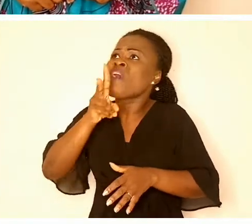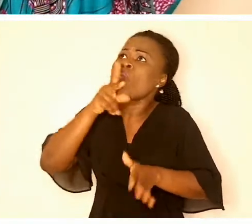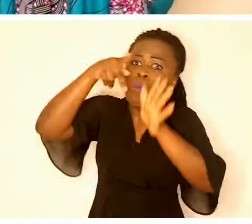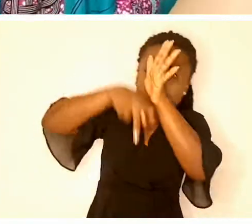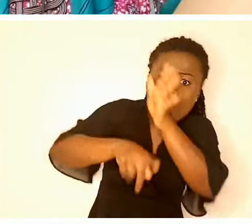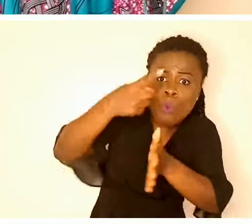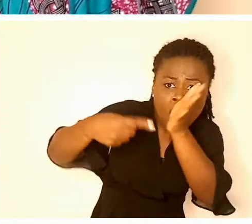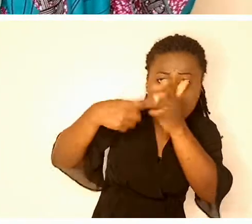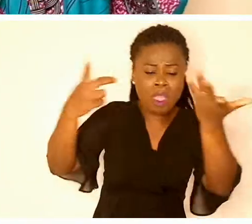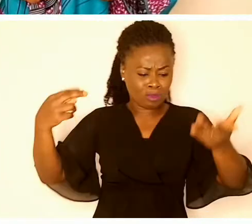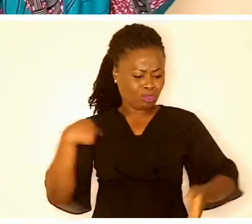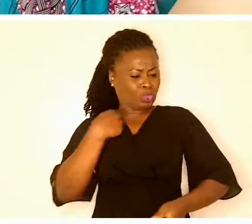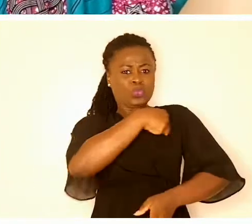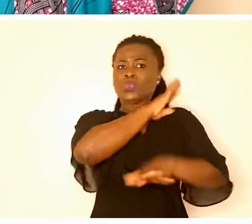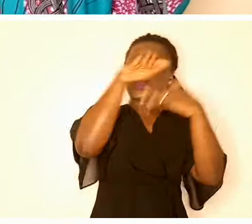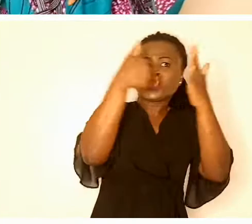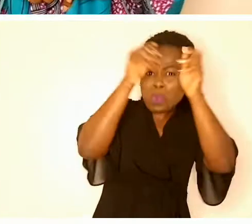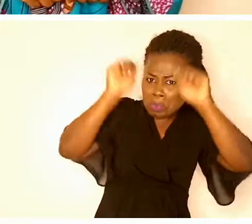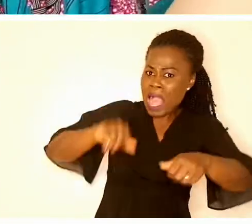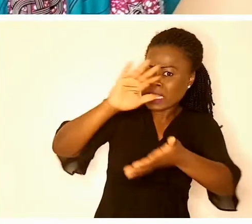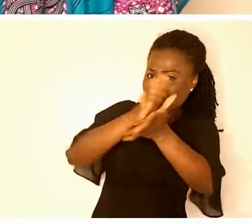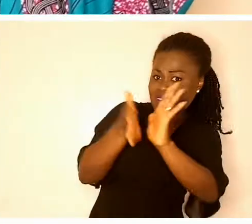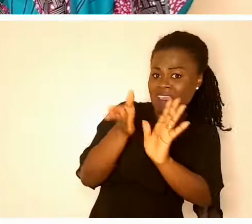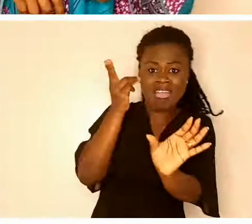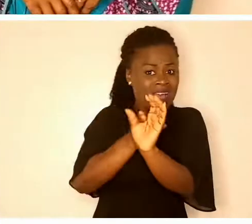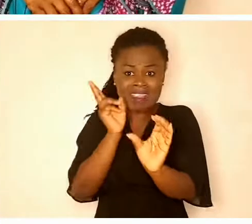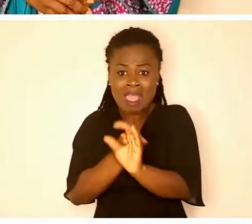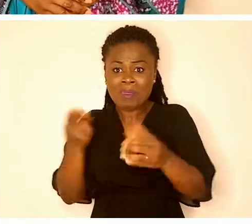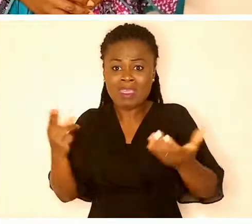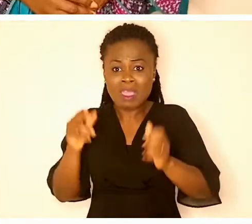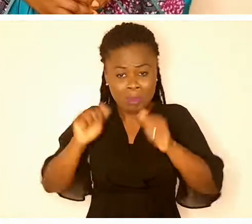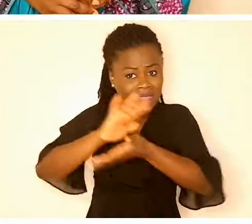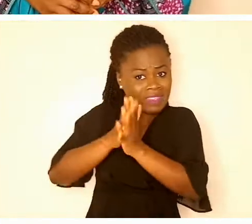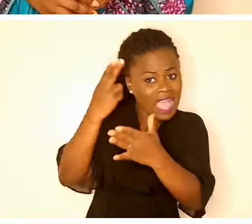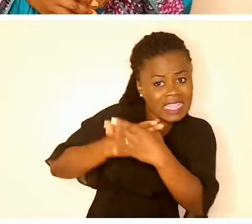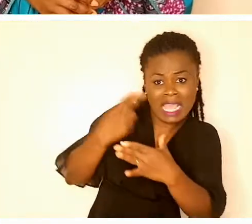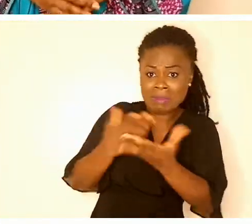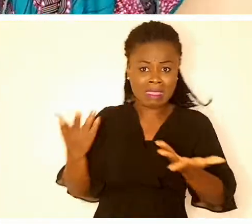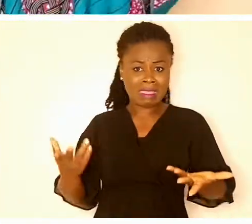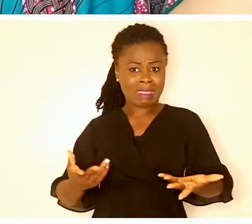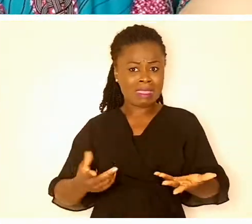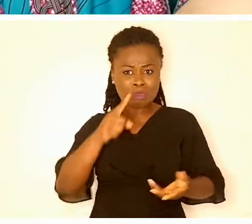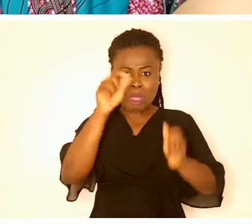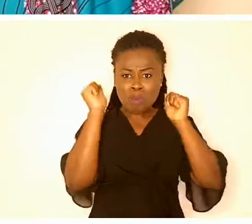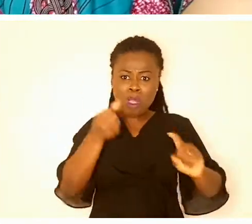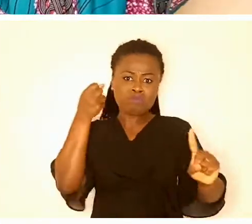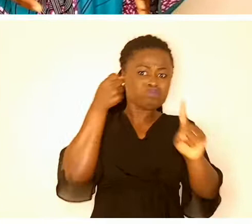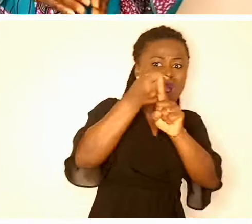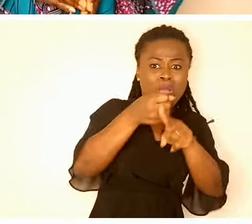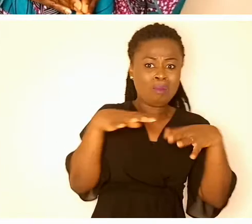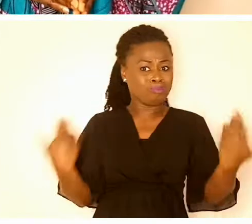Nous sommes tous des handicapés en sursis. Tant que tu vis, tu peux connaître une situation de handicap. Tu peux te retrouver handicapé un